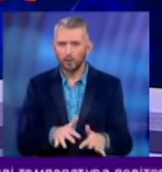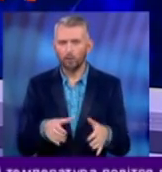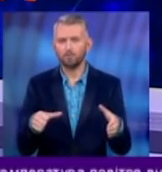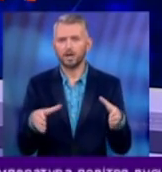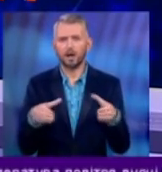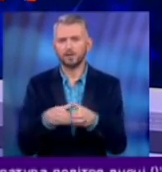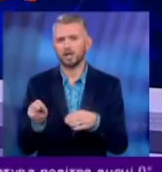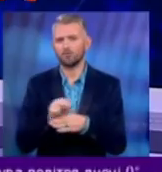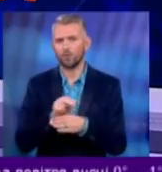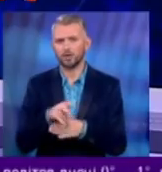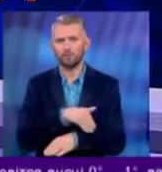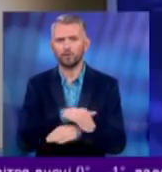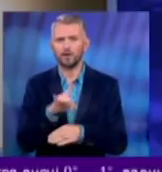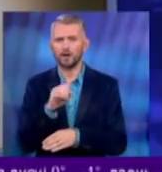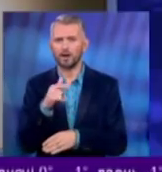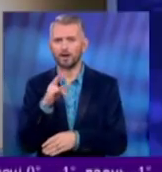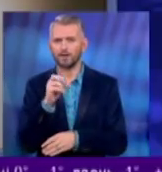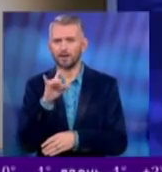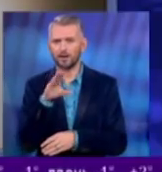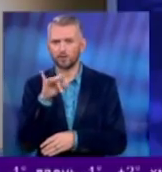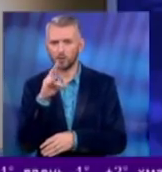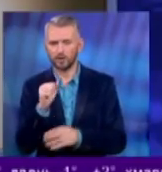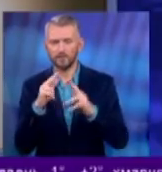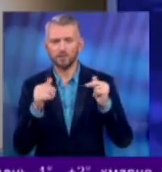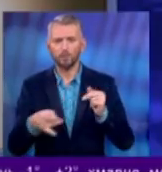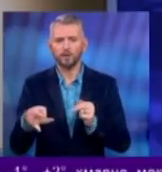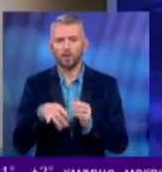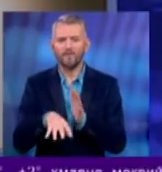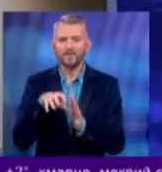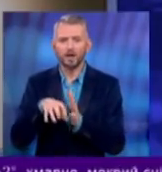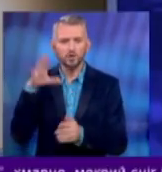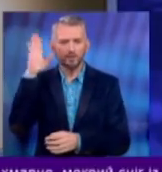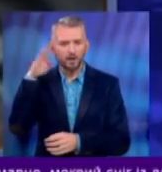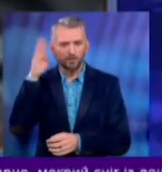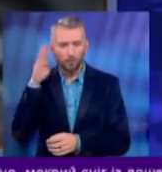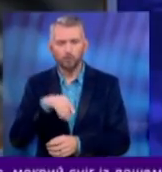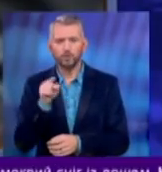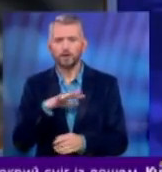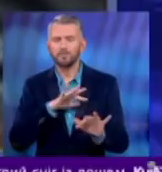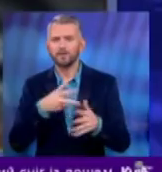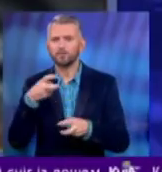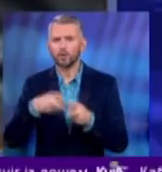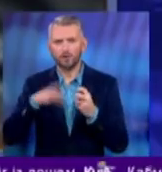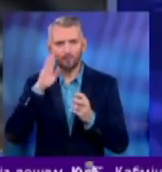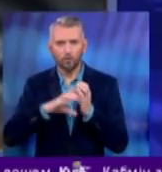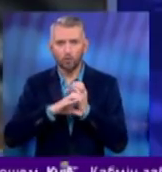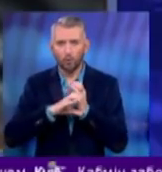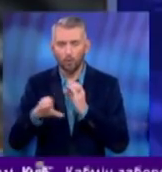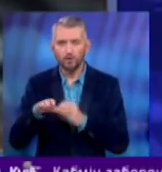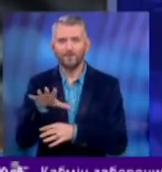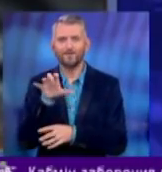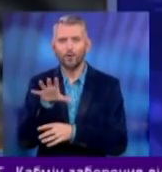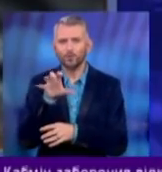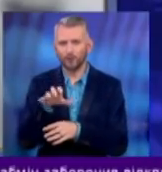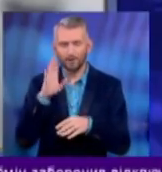бригада ремонтників на вулиці Регенераторній у Дніпровському районі відкачувала воду. Там стався прорив водогону. Світлини